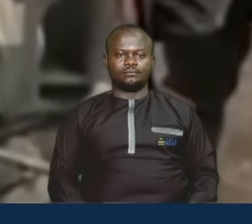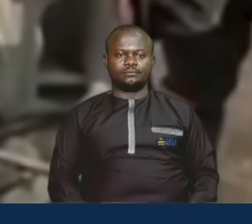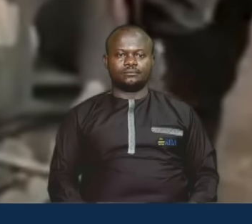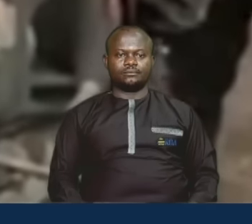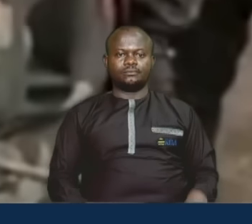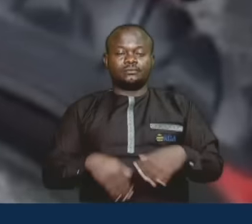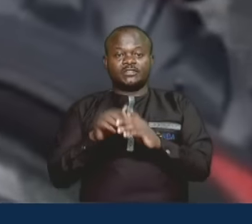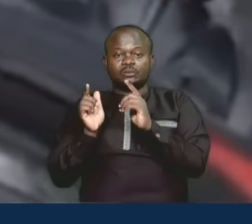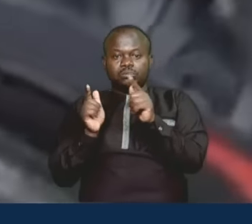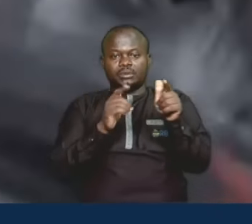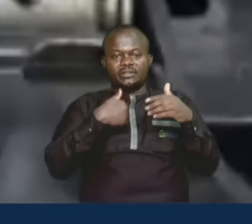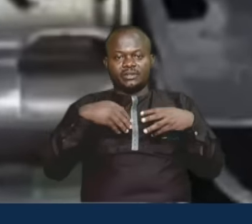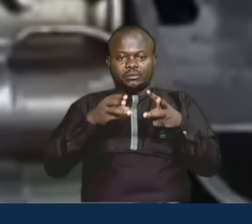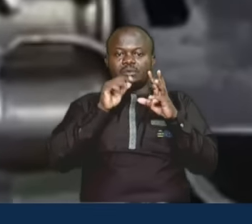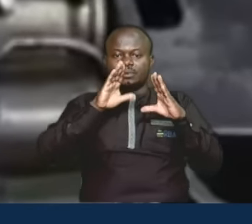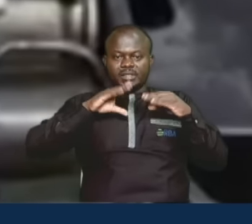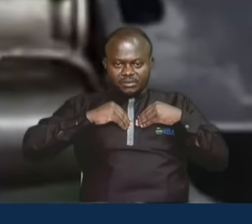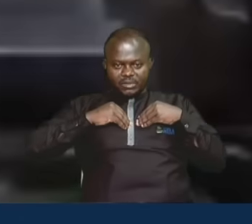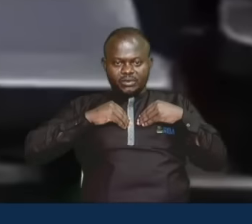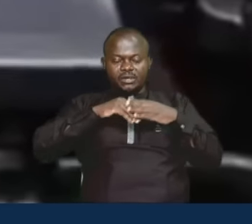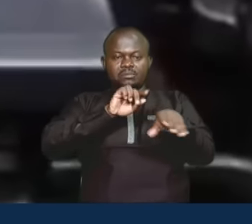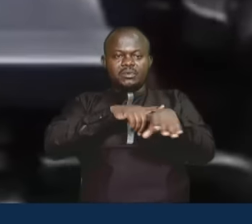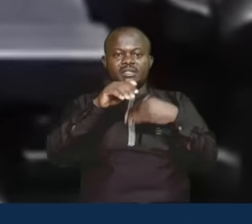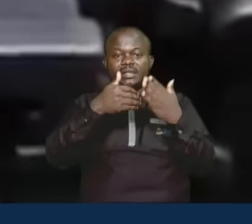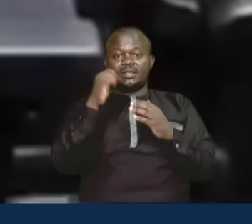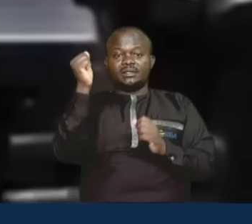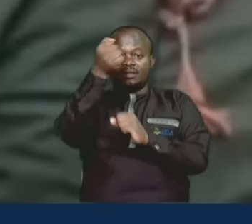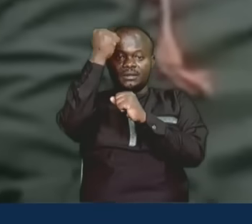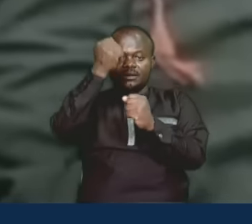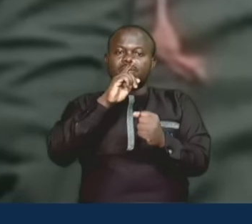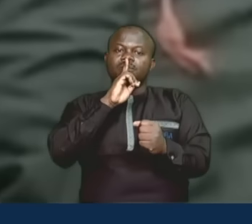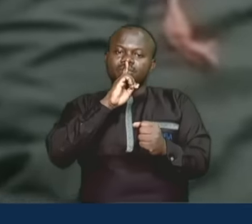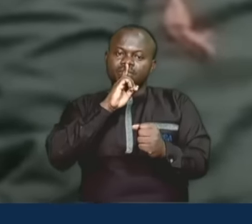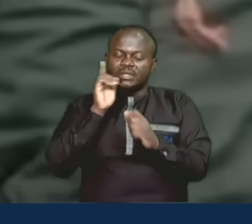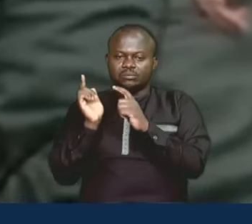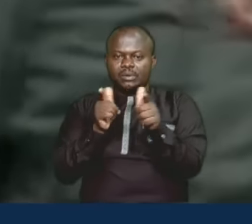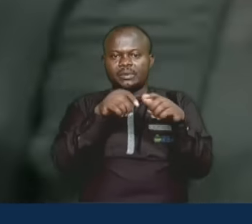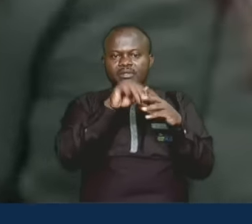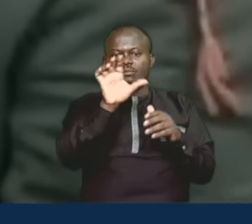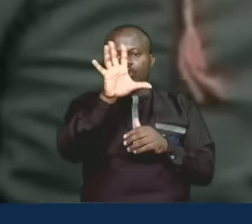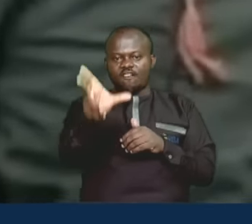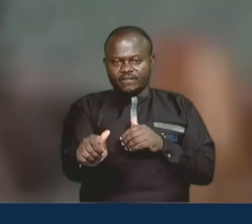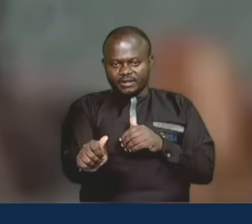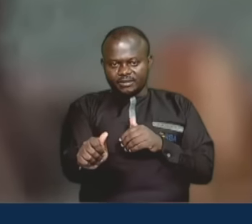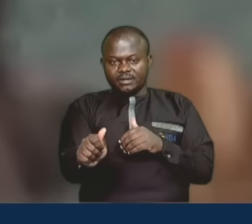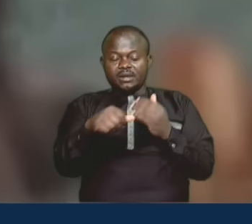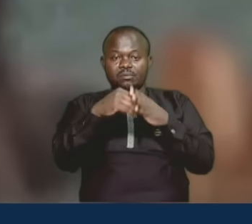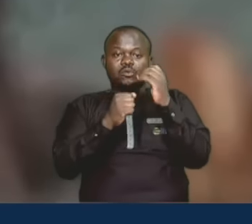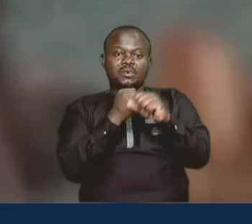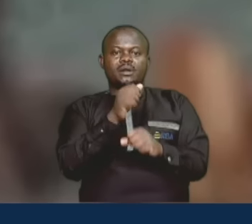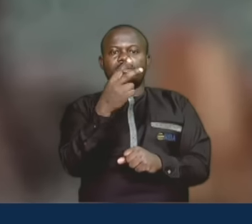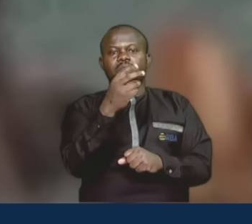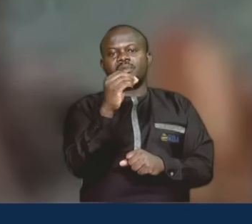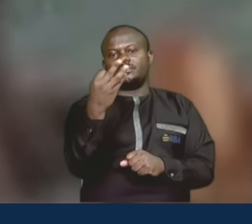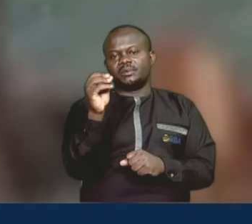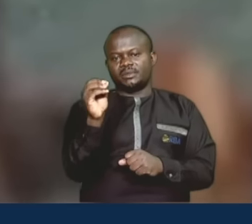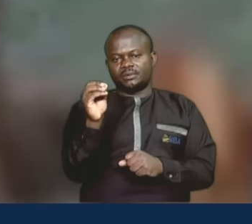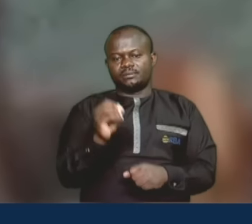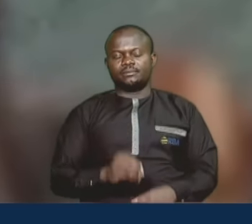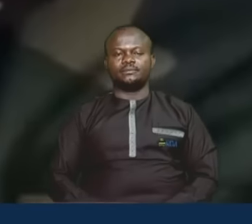Hari intwaro zitunzwe mu buryo butemewe mu gihe hari intego yo gucicikesha imbunda ku mugabane wa Afrika muri 2030. Kwizera